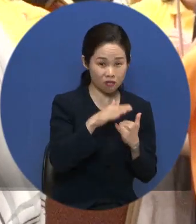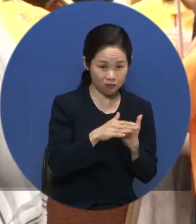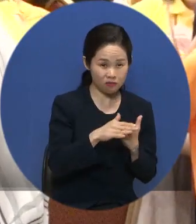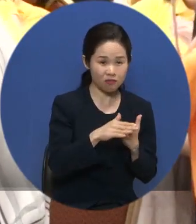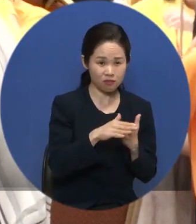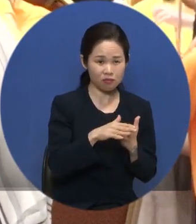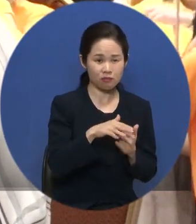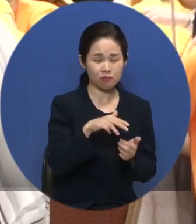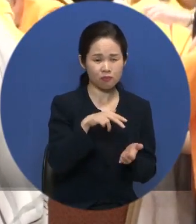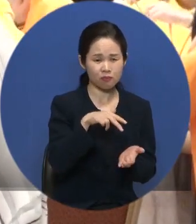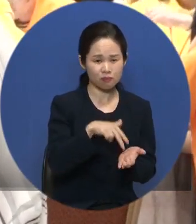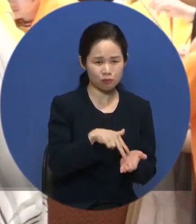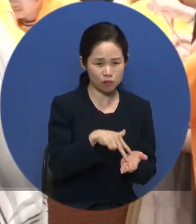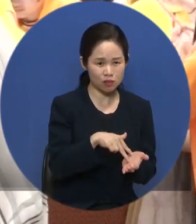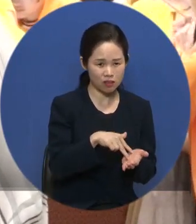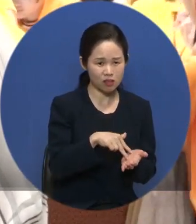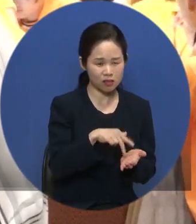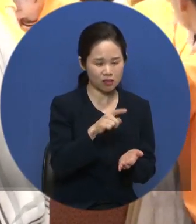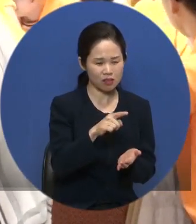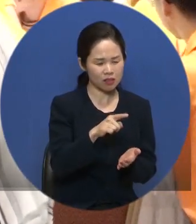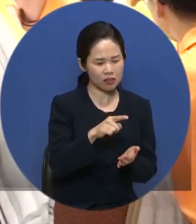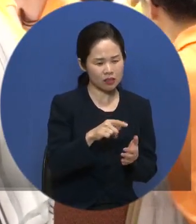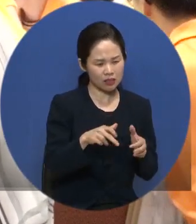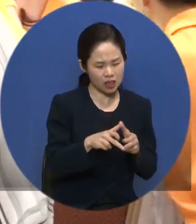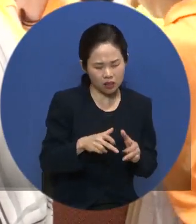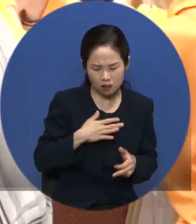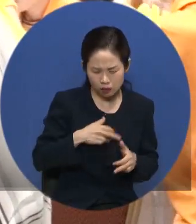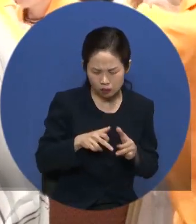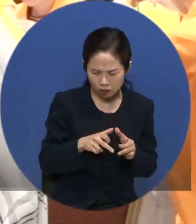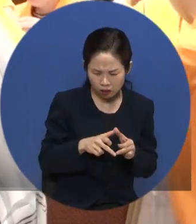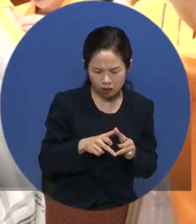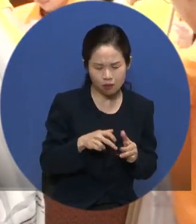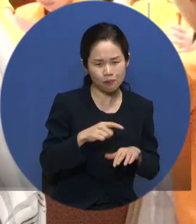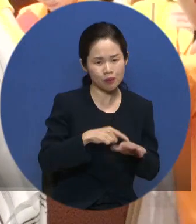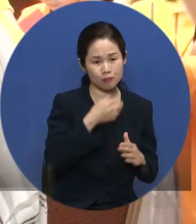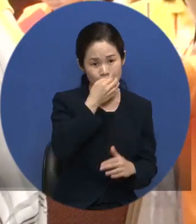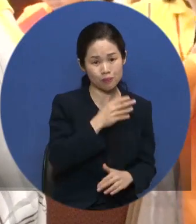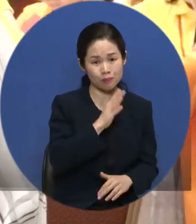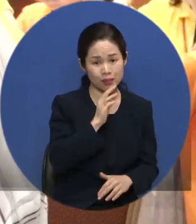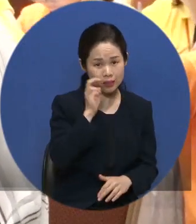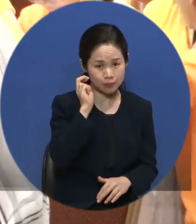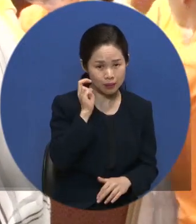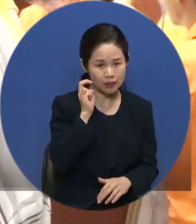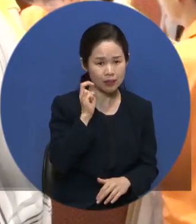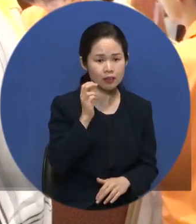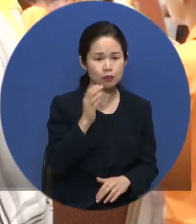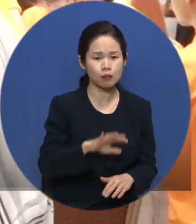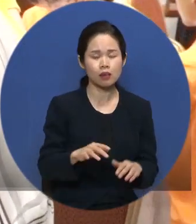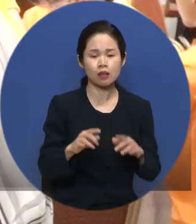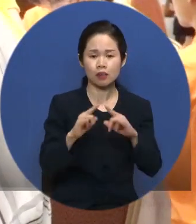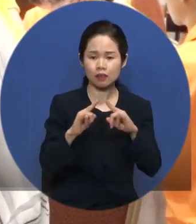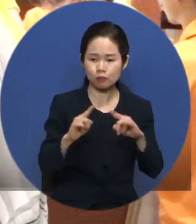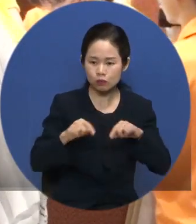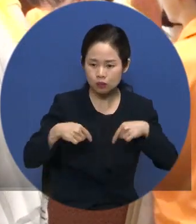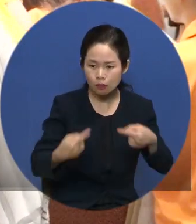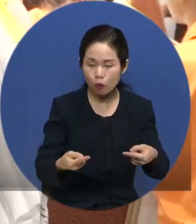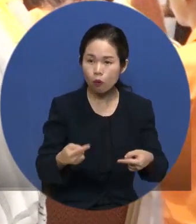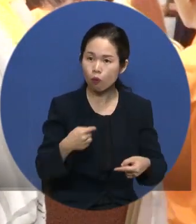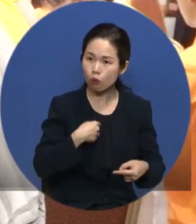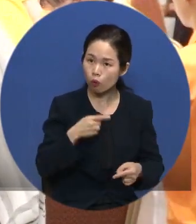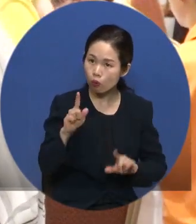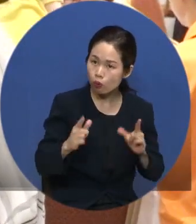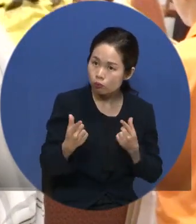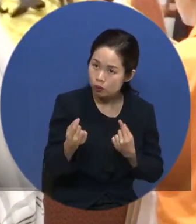마음속으로는 굉장히 힘든 시간도 많이 있을 텐데 캠프를 통해서 나와 비슷한 학생이